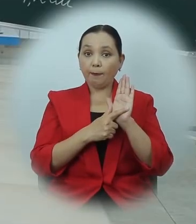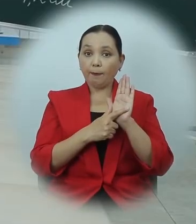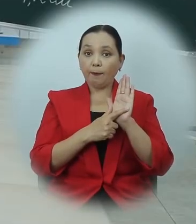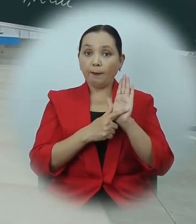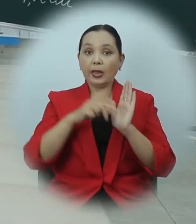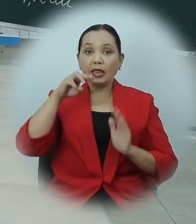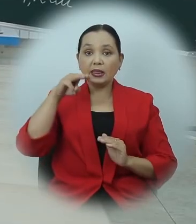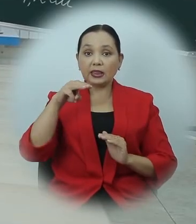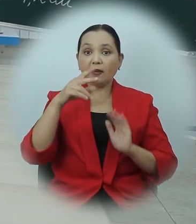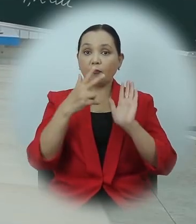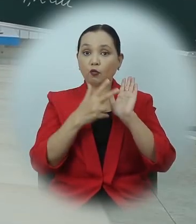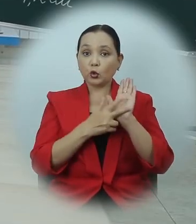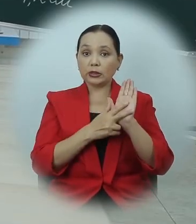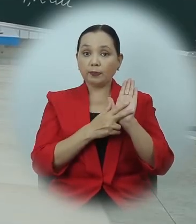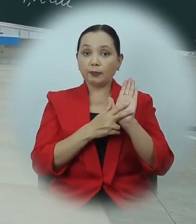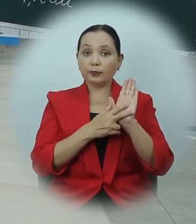Т7,